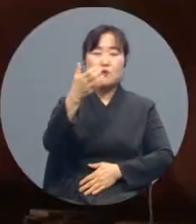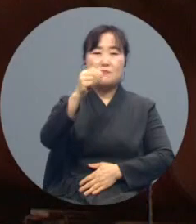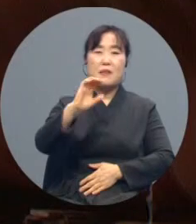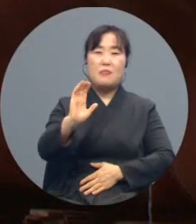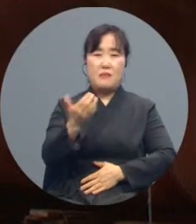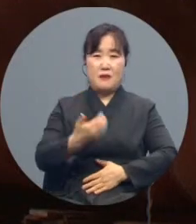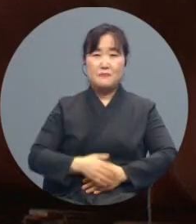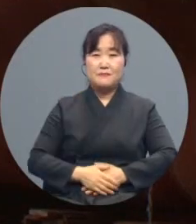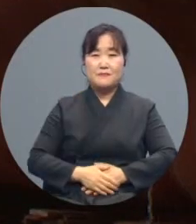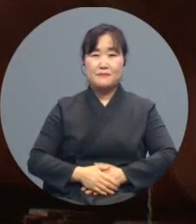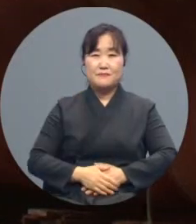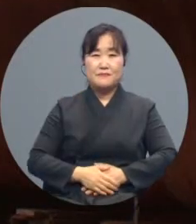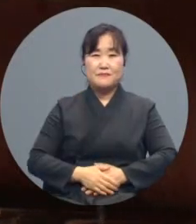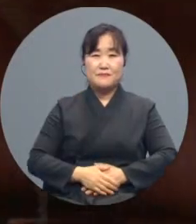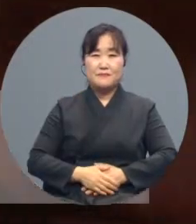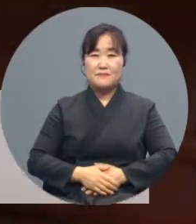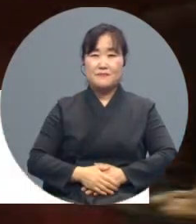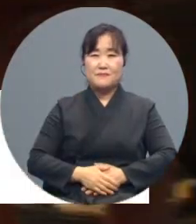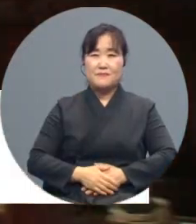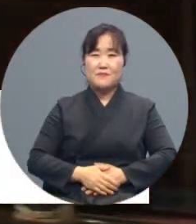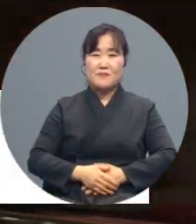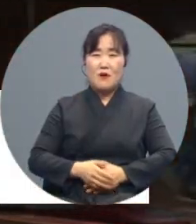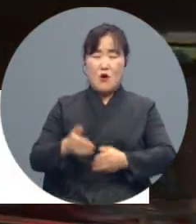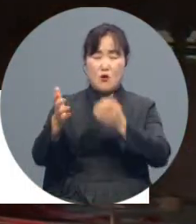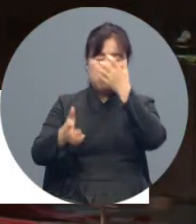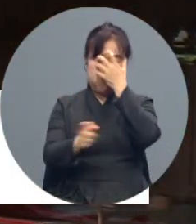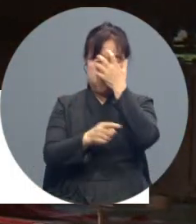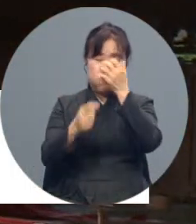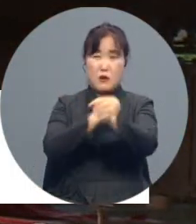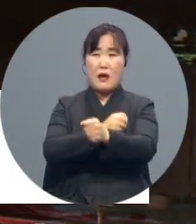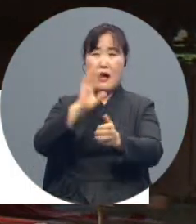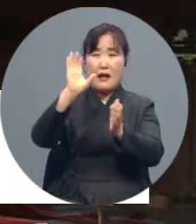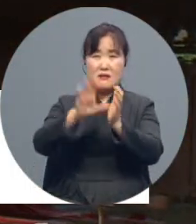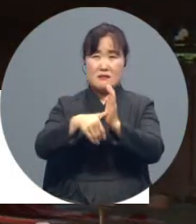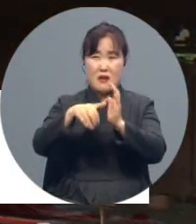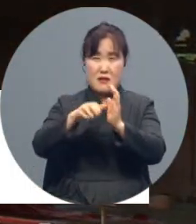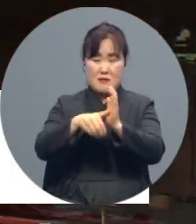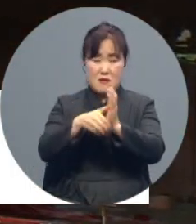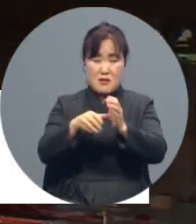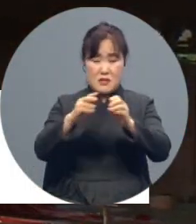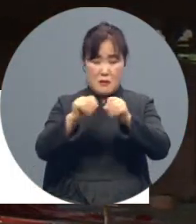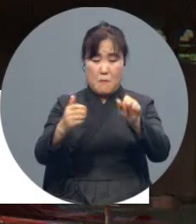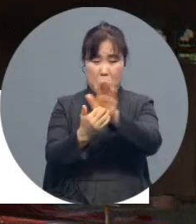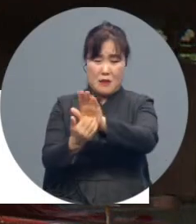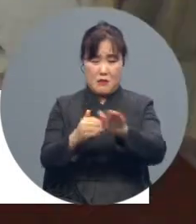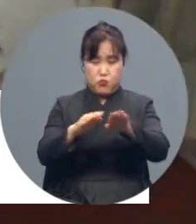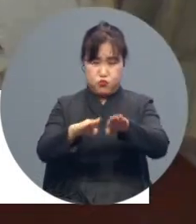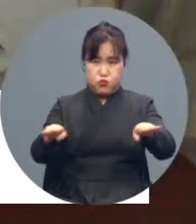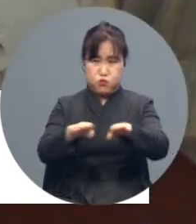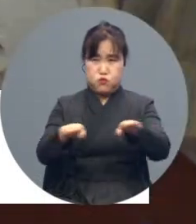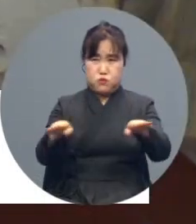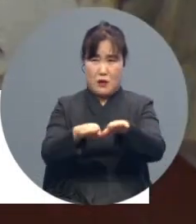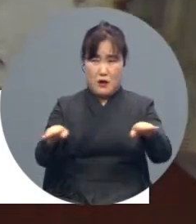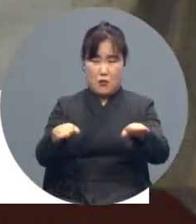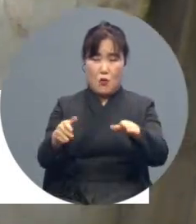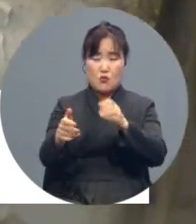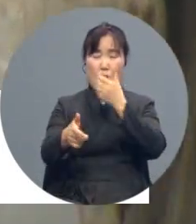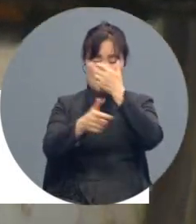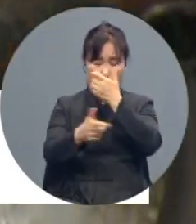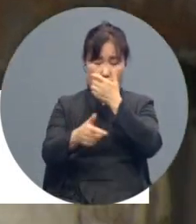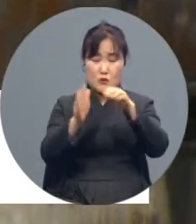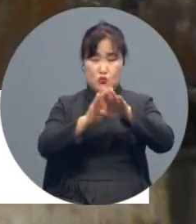달합니다. 용접 작업을 할 경우에는 방향포를 깔고 소화기를 비치하고 안전